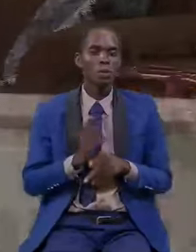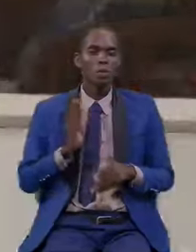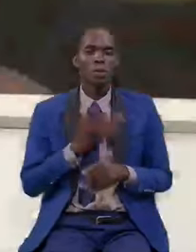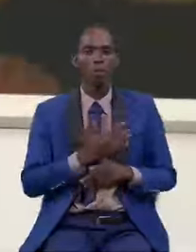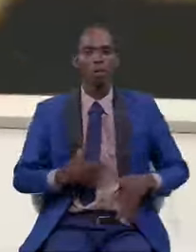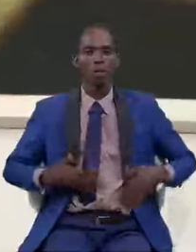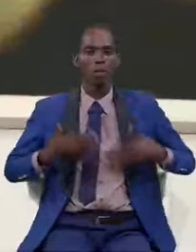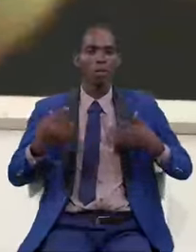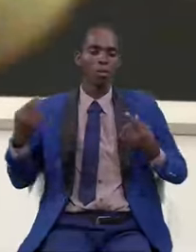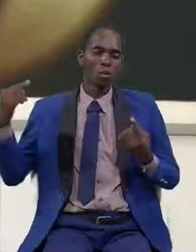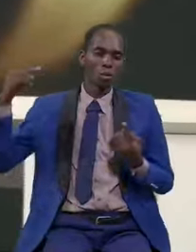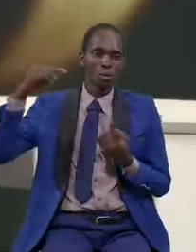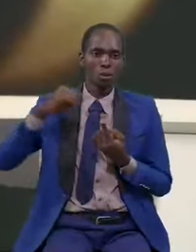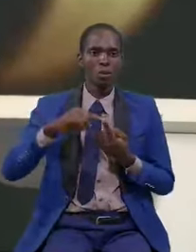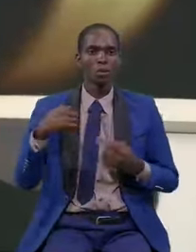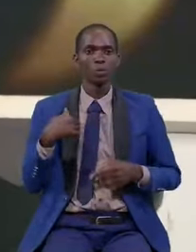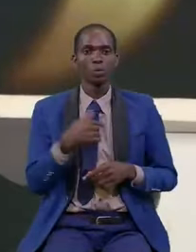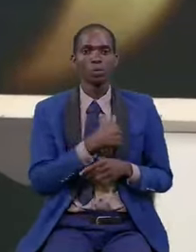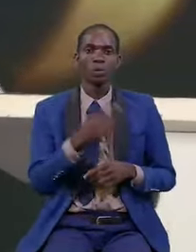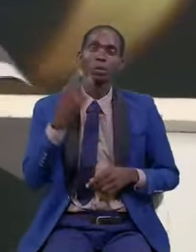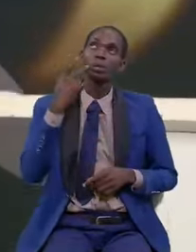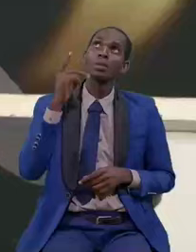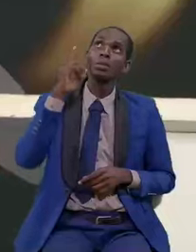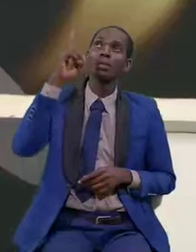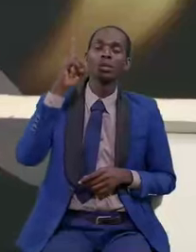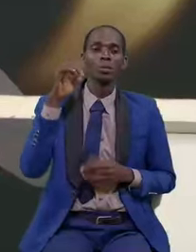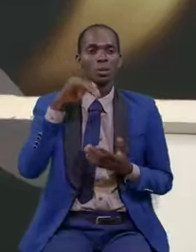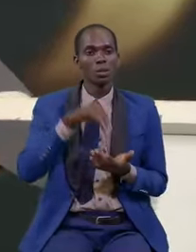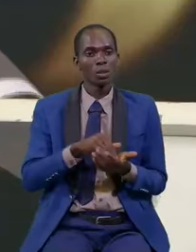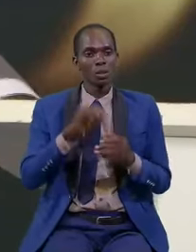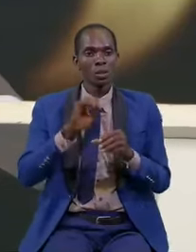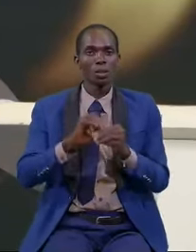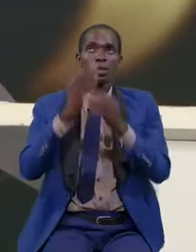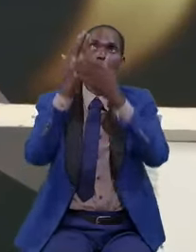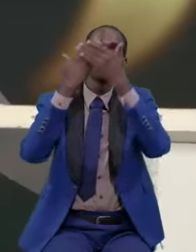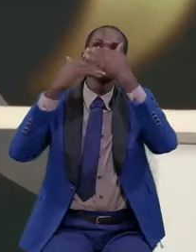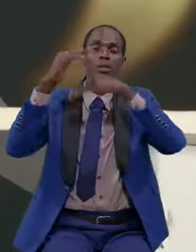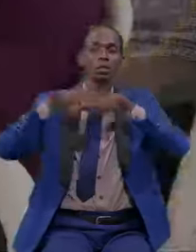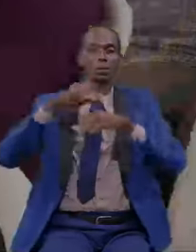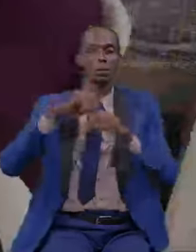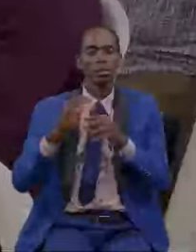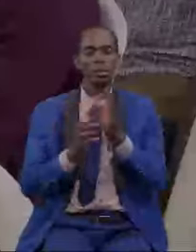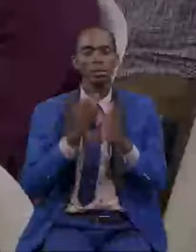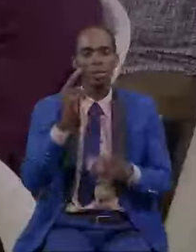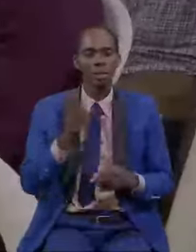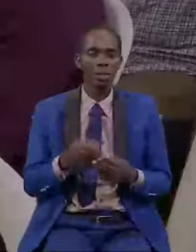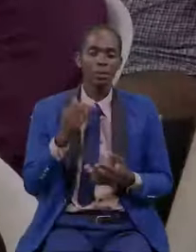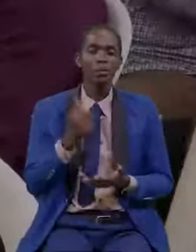vie jusqu'à ce que nous le voyons face à face au ciel, au nom de Jésus-Christ.